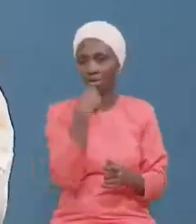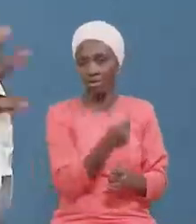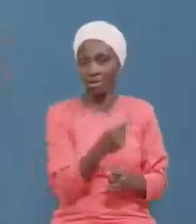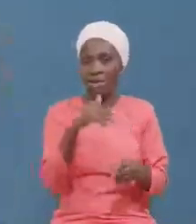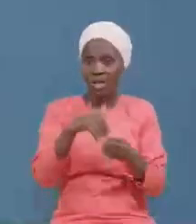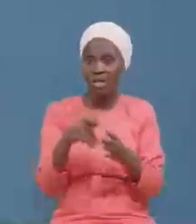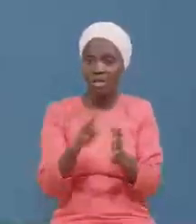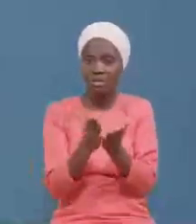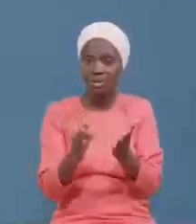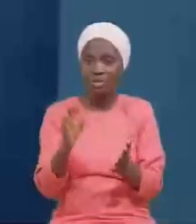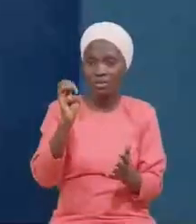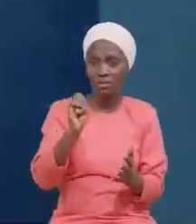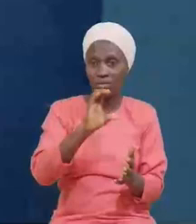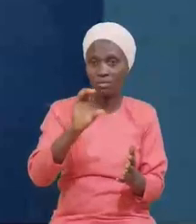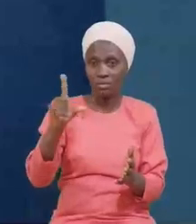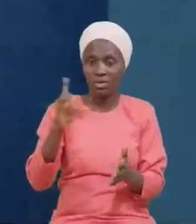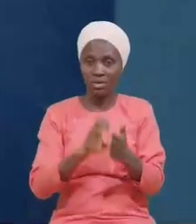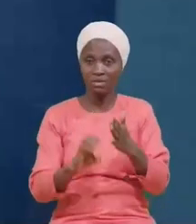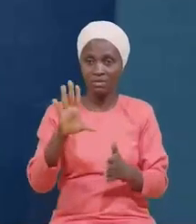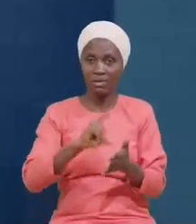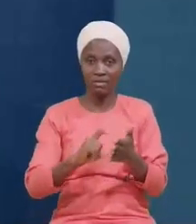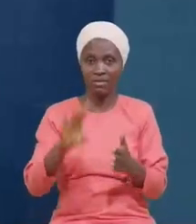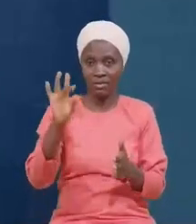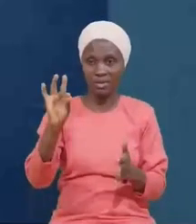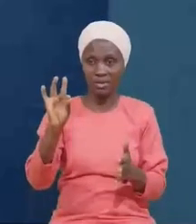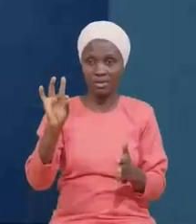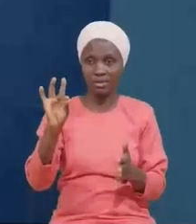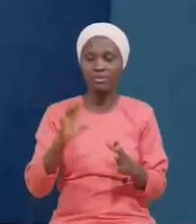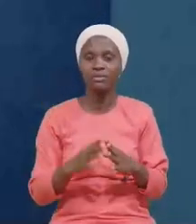Et c'est dit en Ecclésias chapitre 5, verset 8,